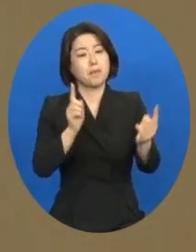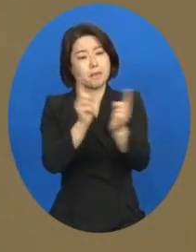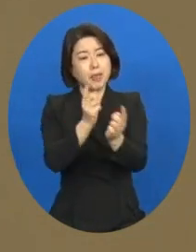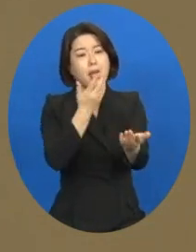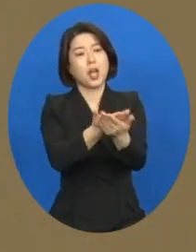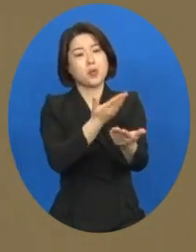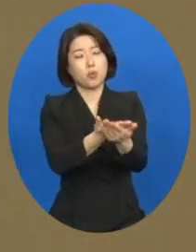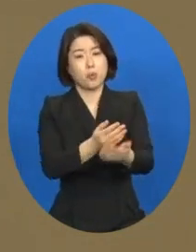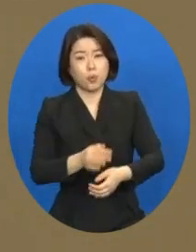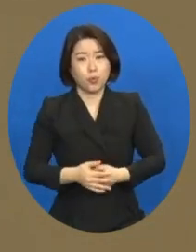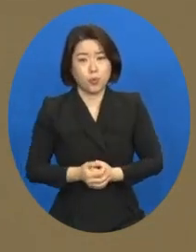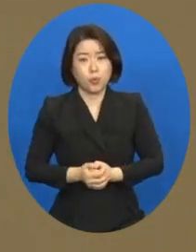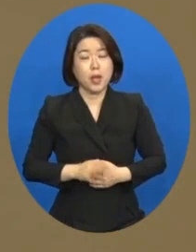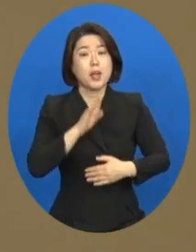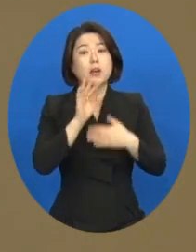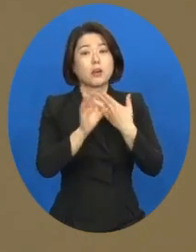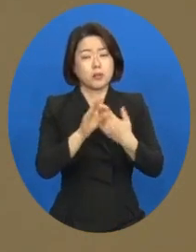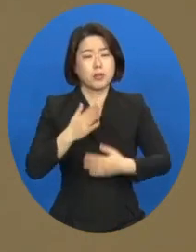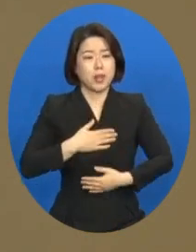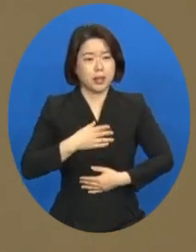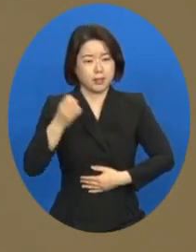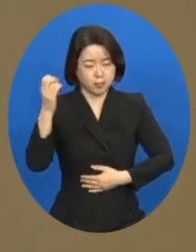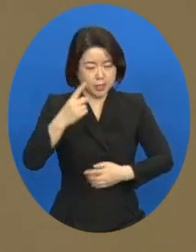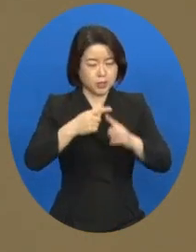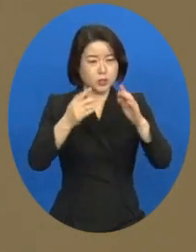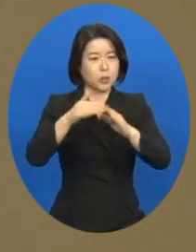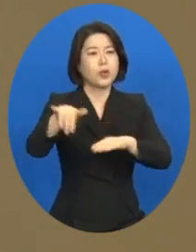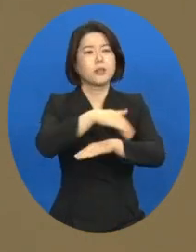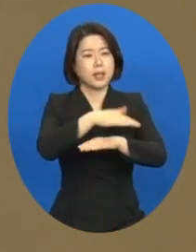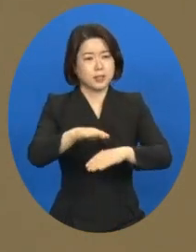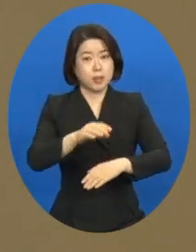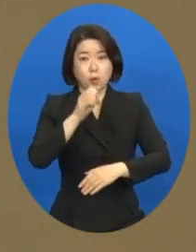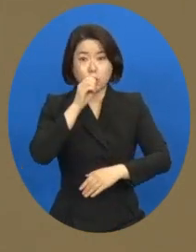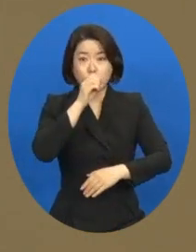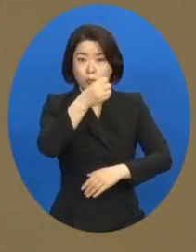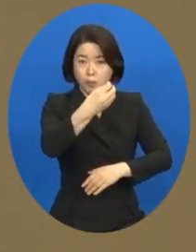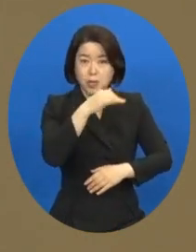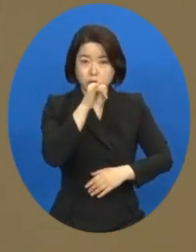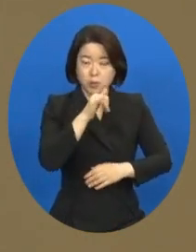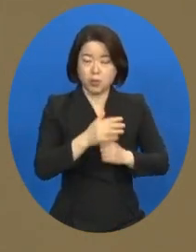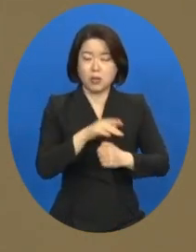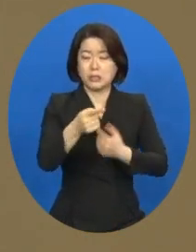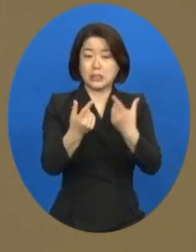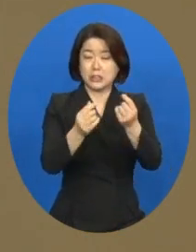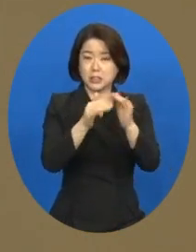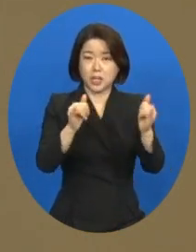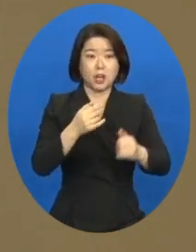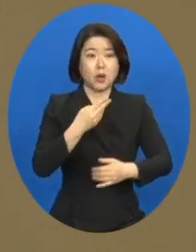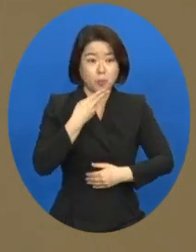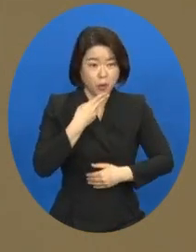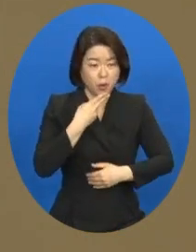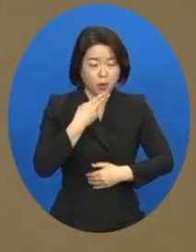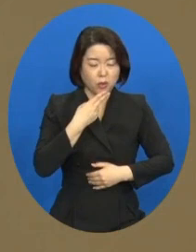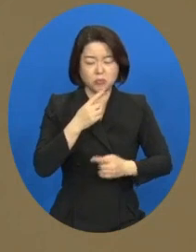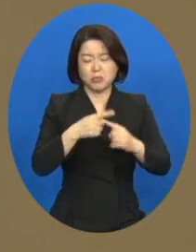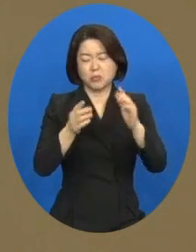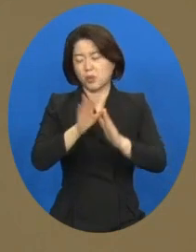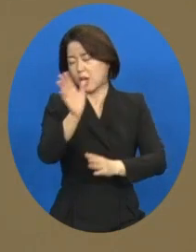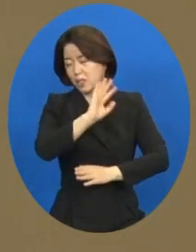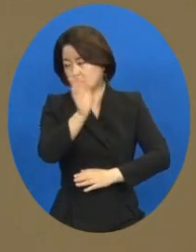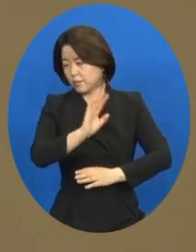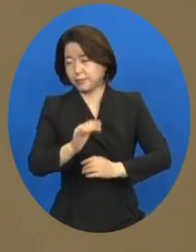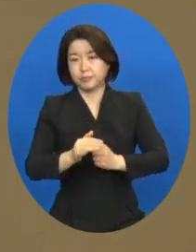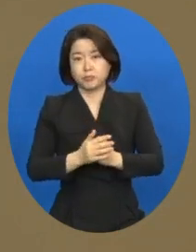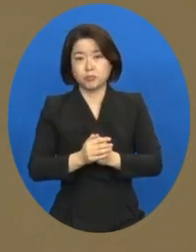해라. 그러면 내가 교회 다닐게. 그런 사람 없으면 나 교회 안 나간다.